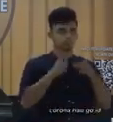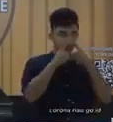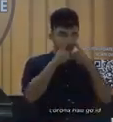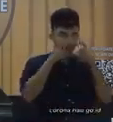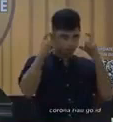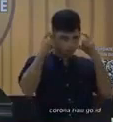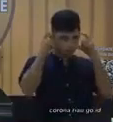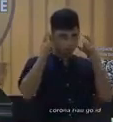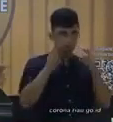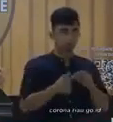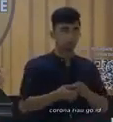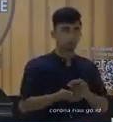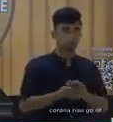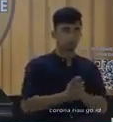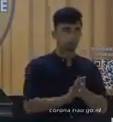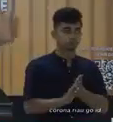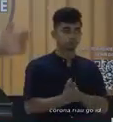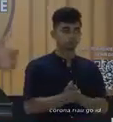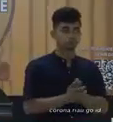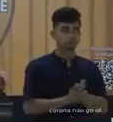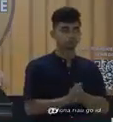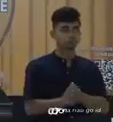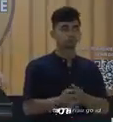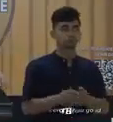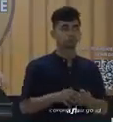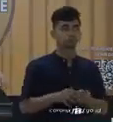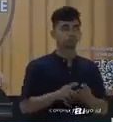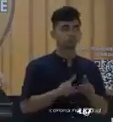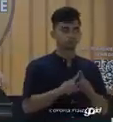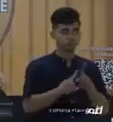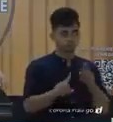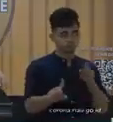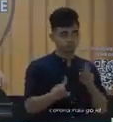cuci tangan, kita lupa segala macam, kita nggak lakukan social distancing.